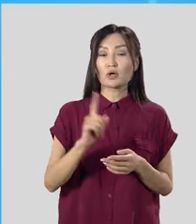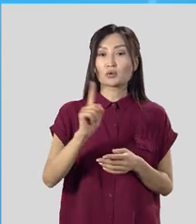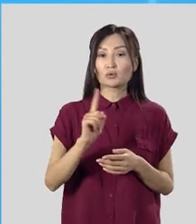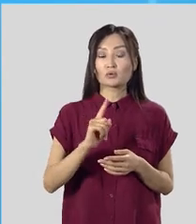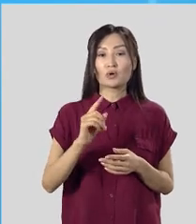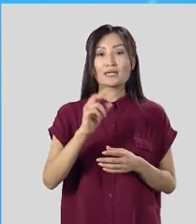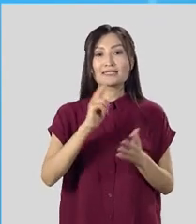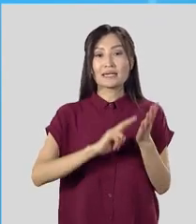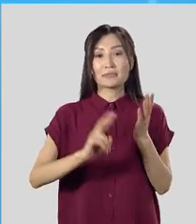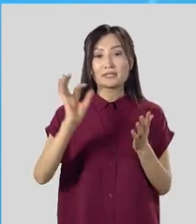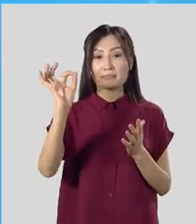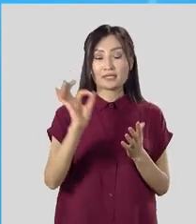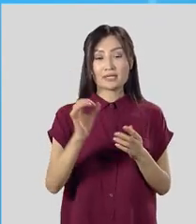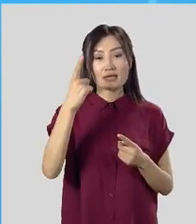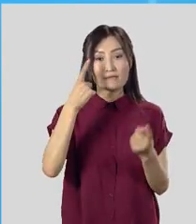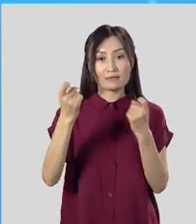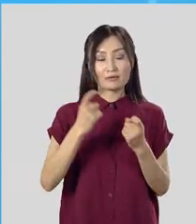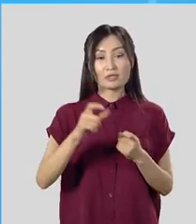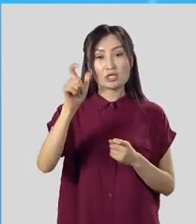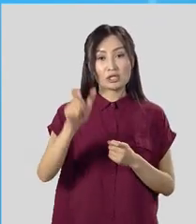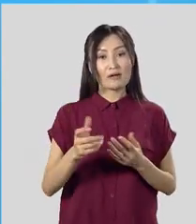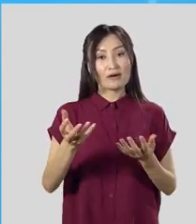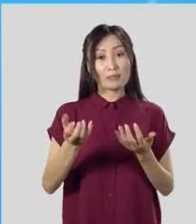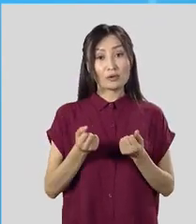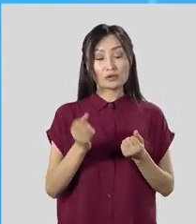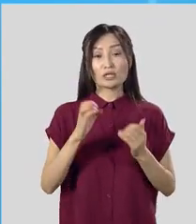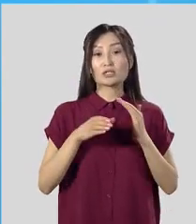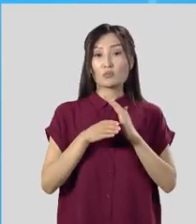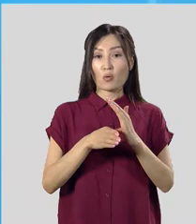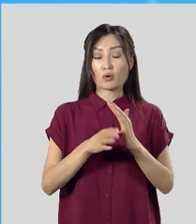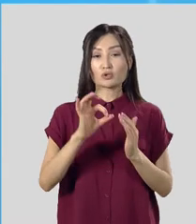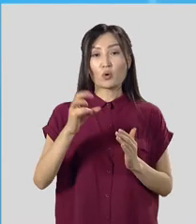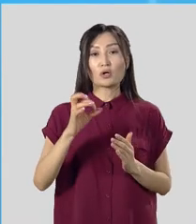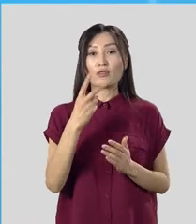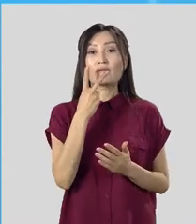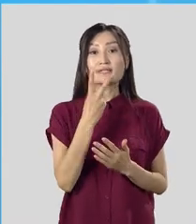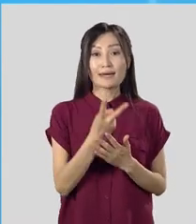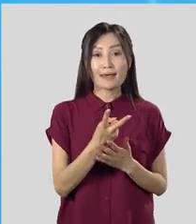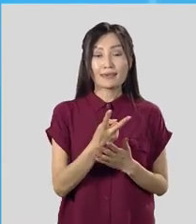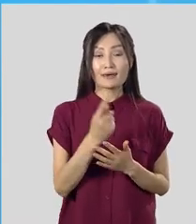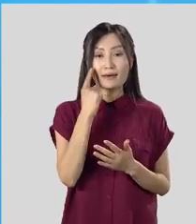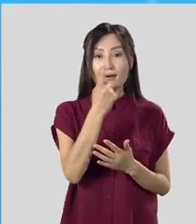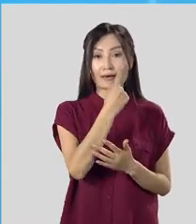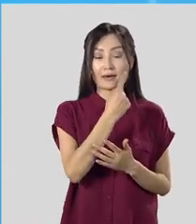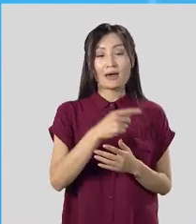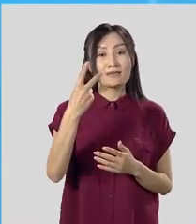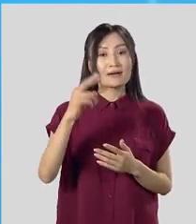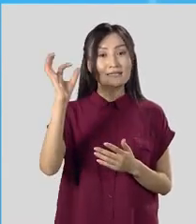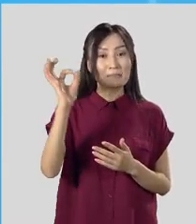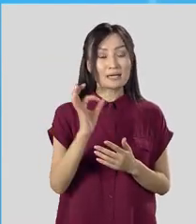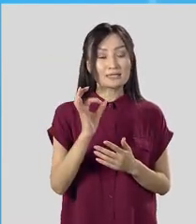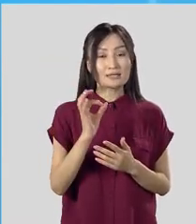70 процентов информации человек получает с помощью органов зрения примерно 20 процентов